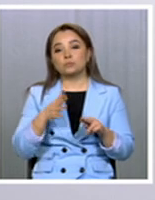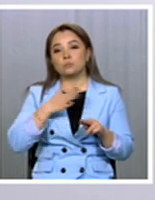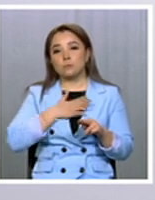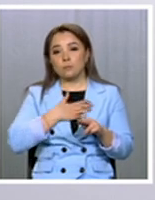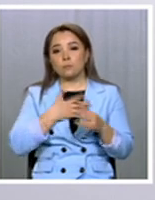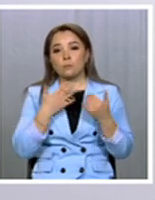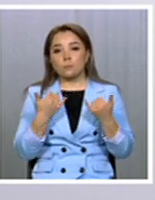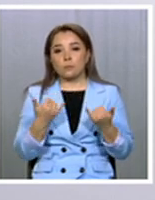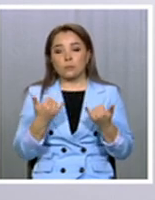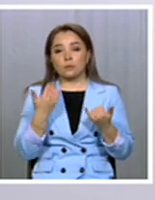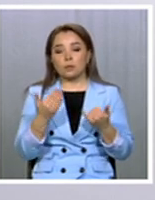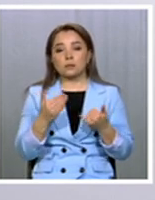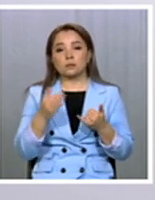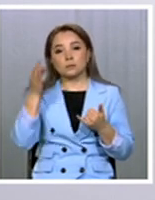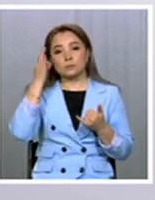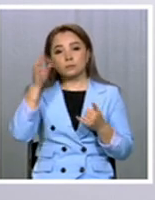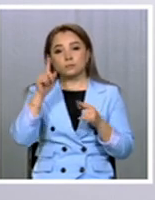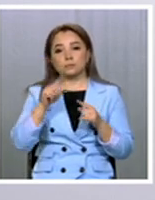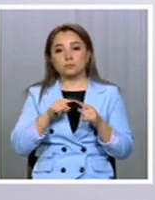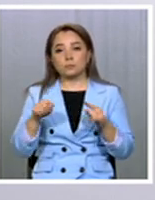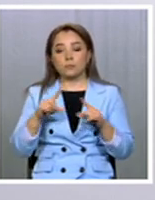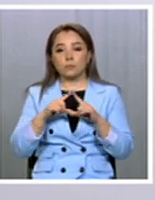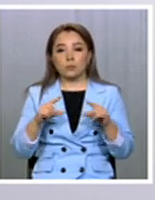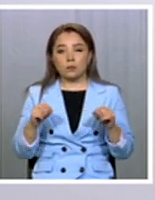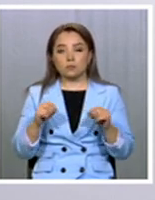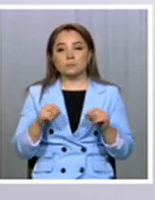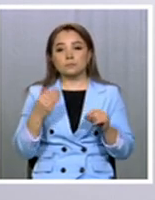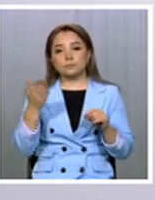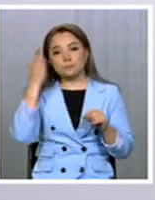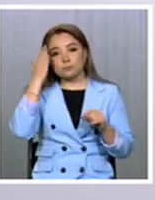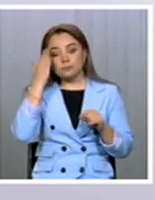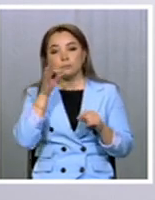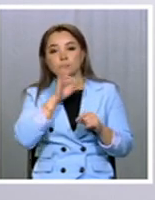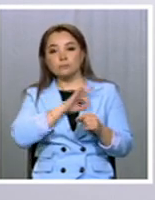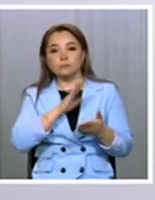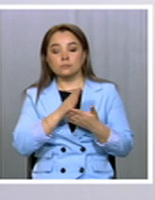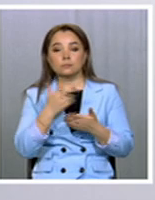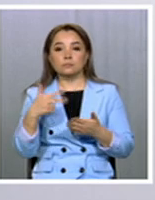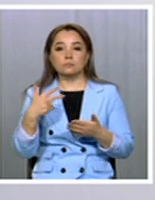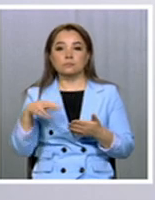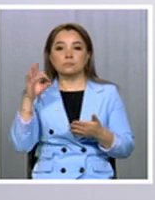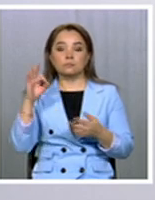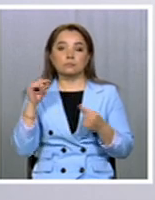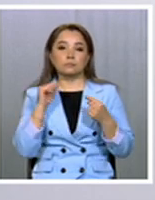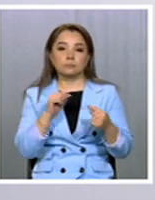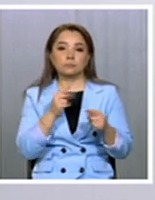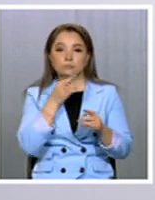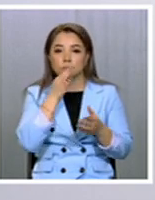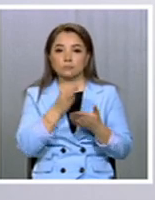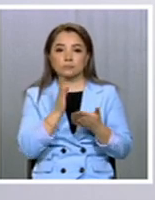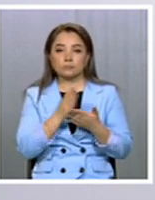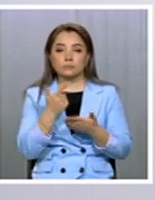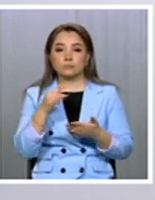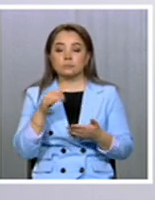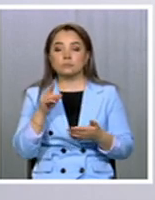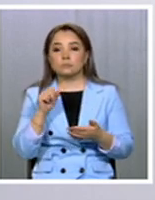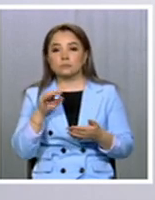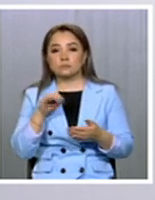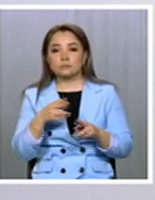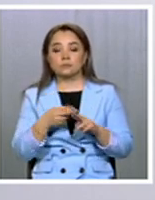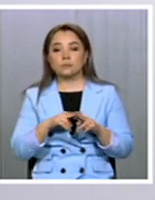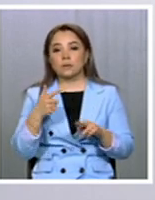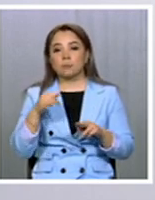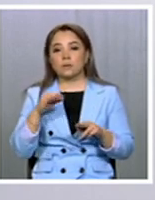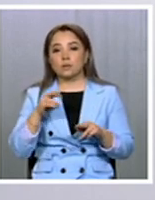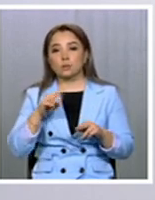жаңағы тік бұрышты үш бұрыштың қасиетін пайдаланамыз, яғни 30 градусқа қарсы жатқан катет гипотенузаның жартысына